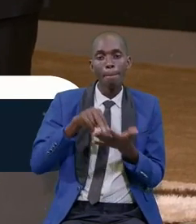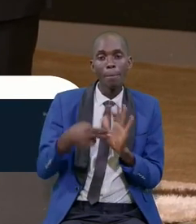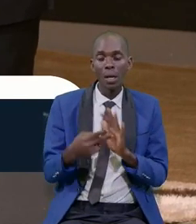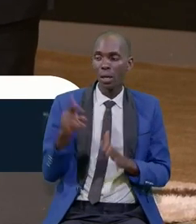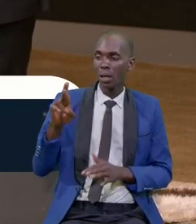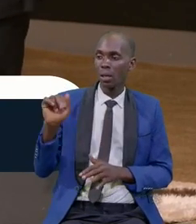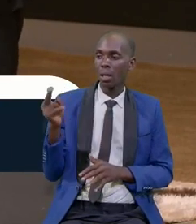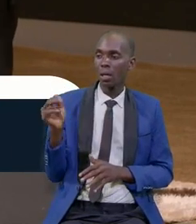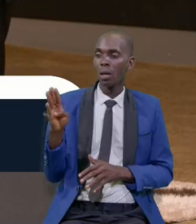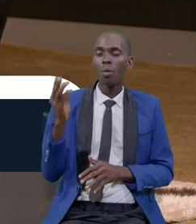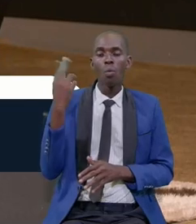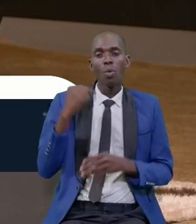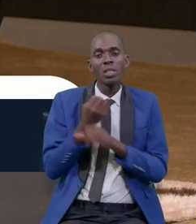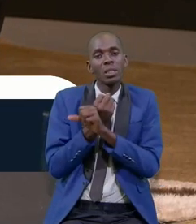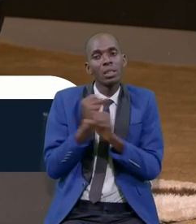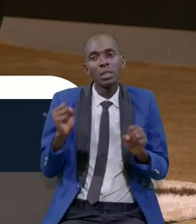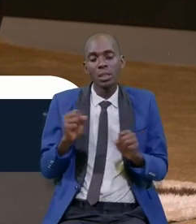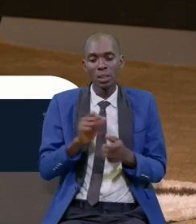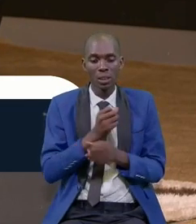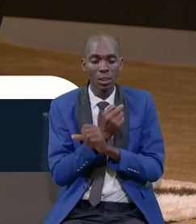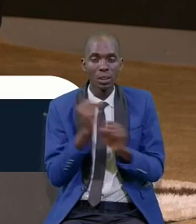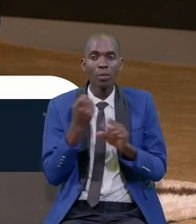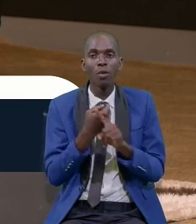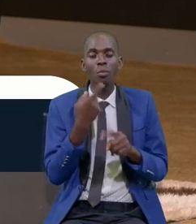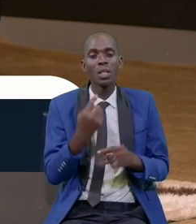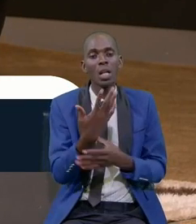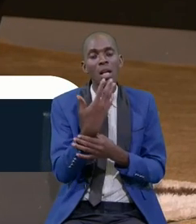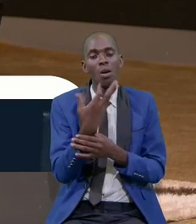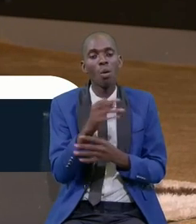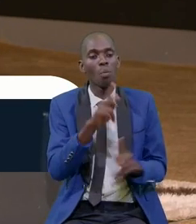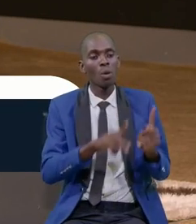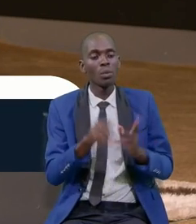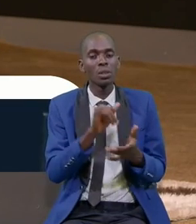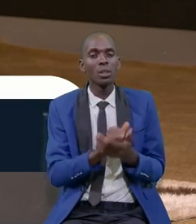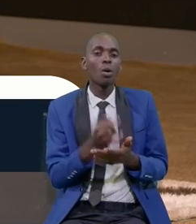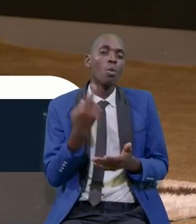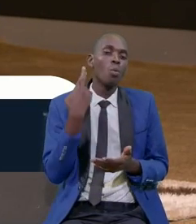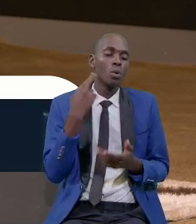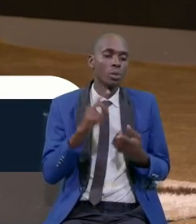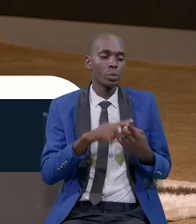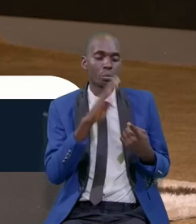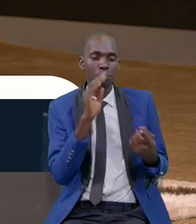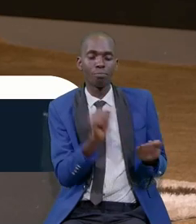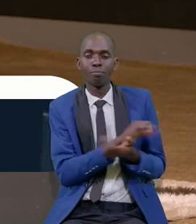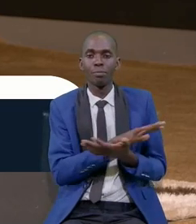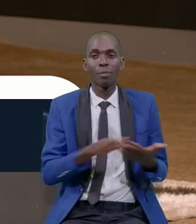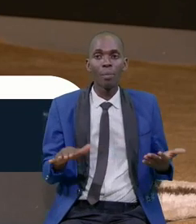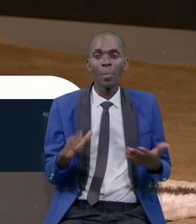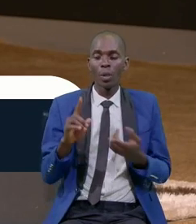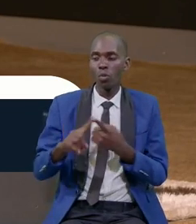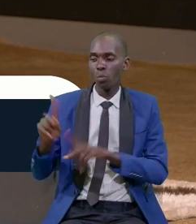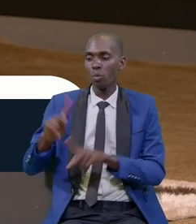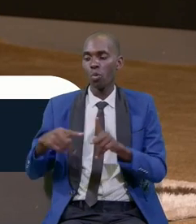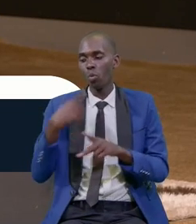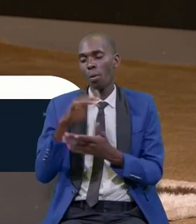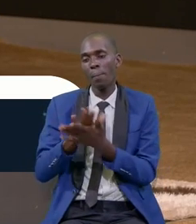sauvée, elle était transférée du camp de ceux qui périssaient, du camp de ceux qui étaient au camp